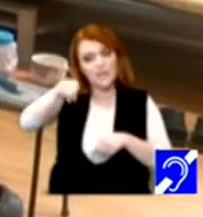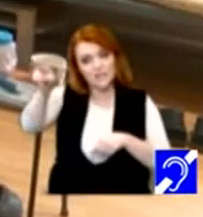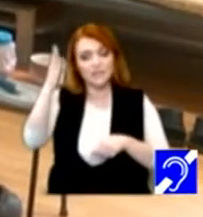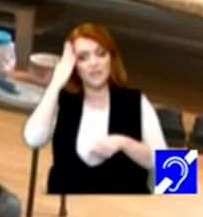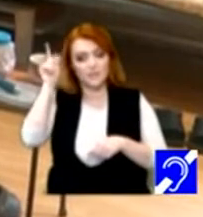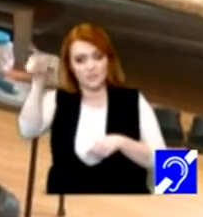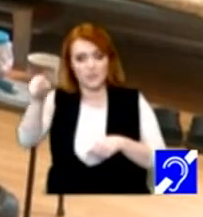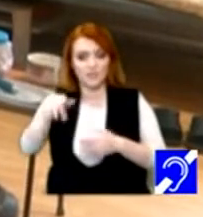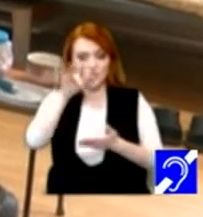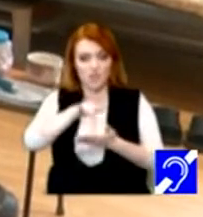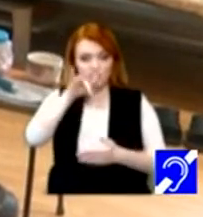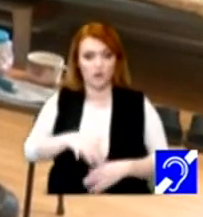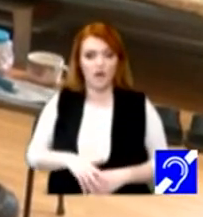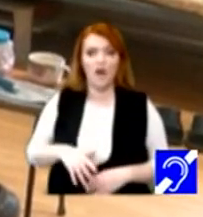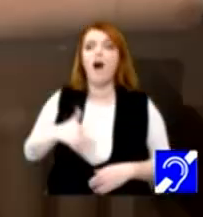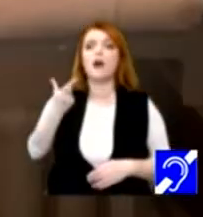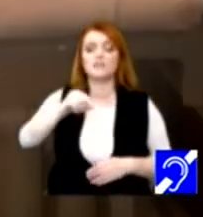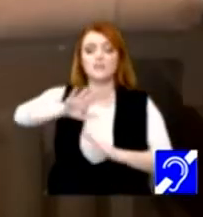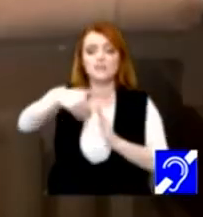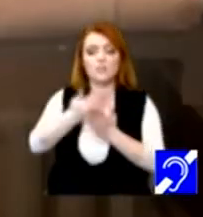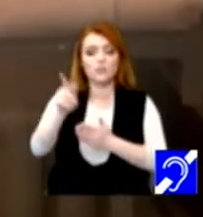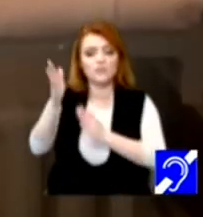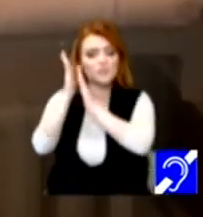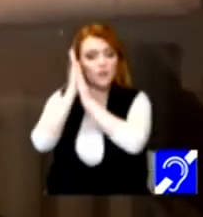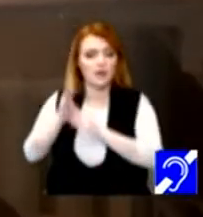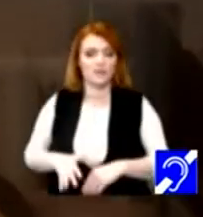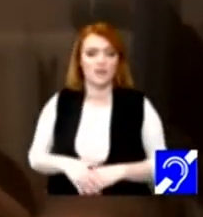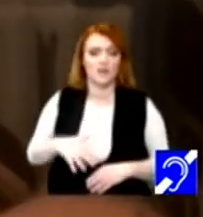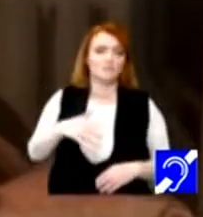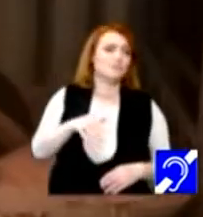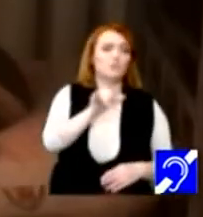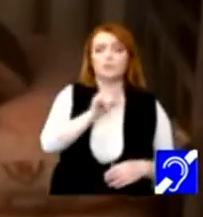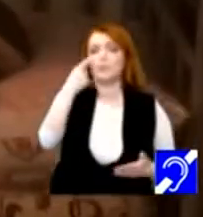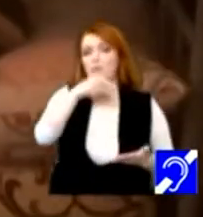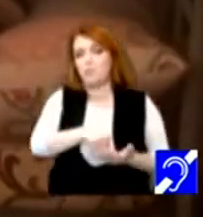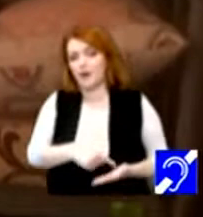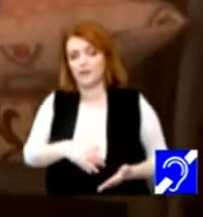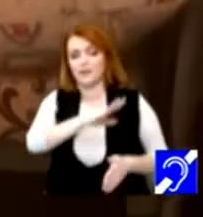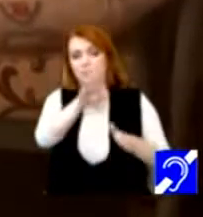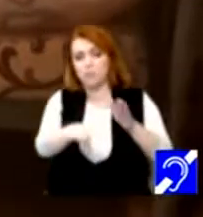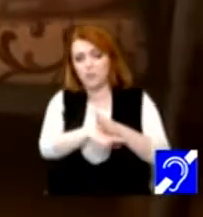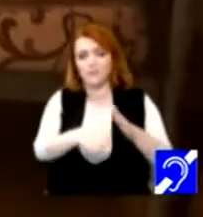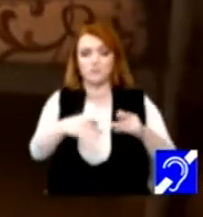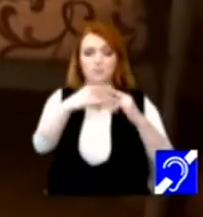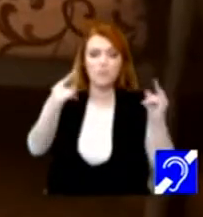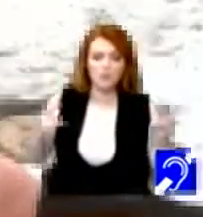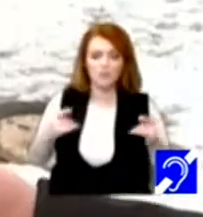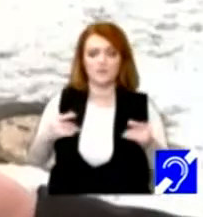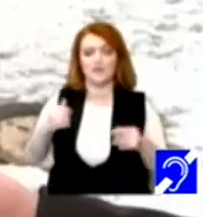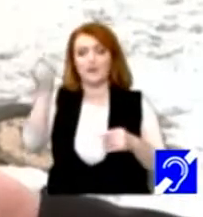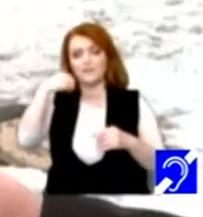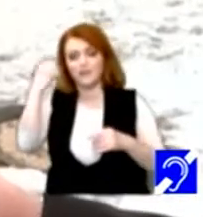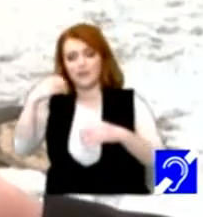dormeați până acolo? Te știți, dormeam la o cină, la o cuzină, la o construcție care e perfect.